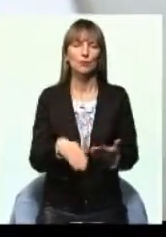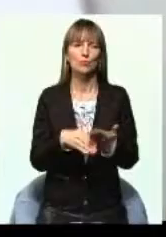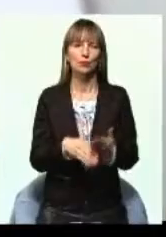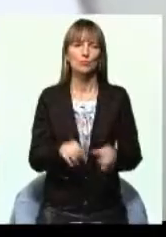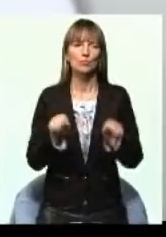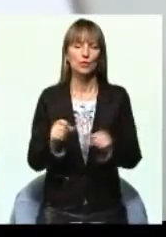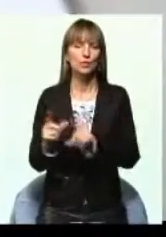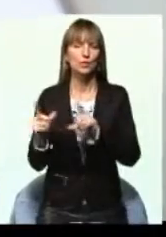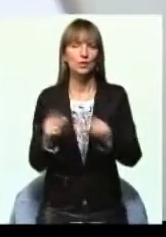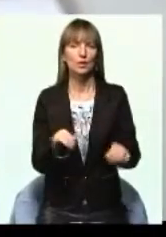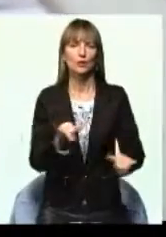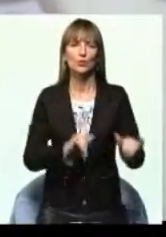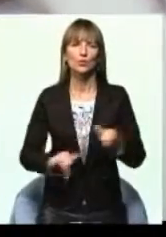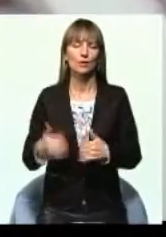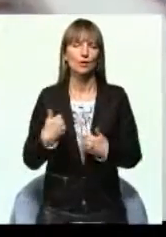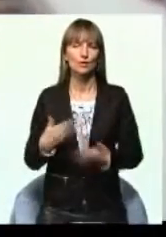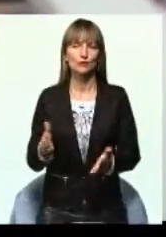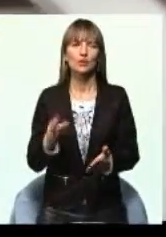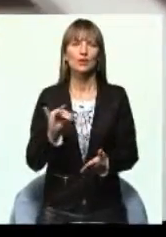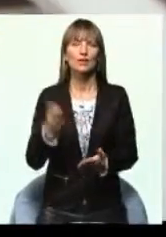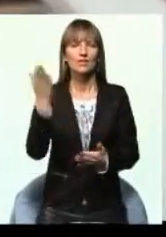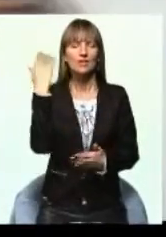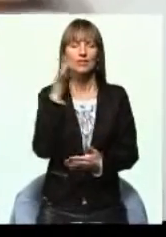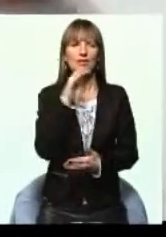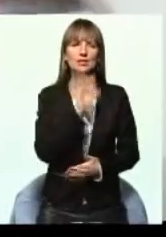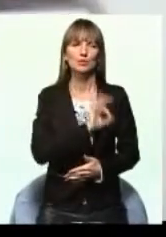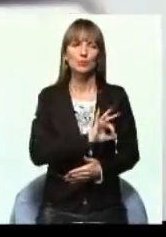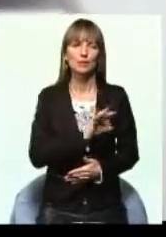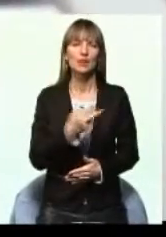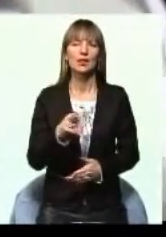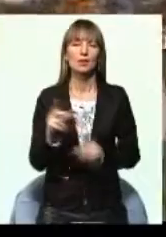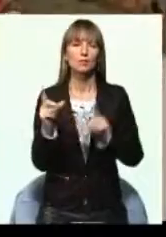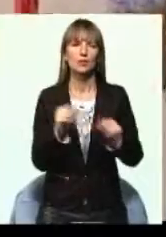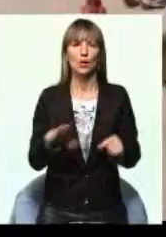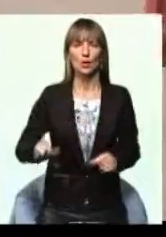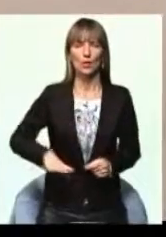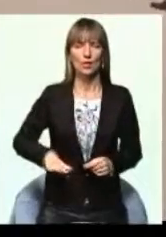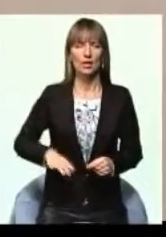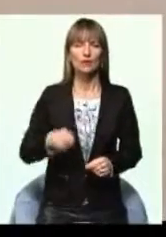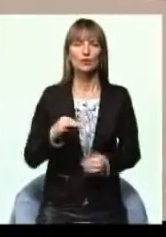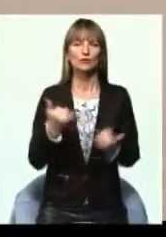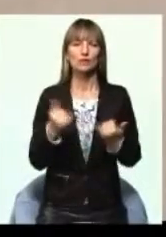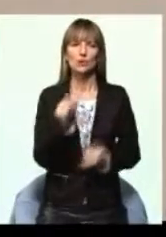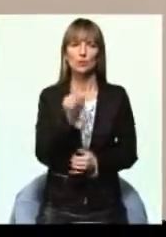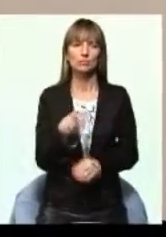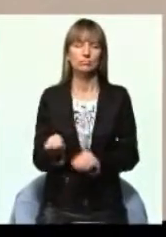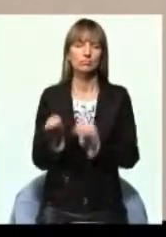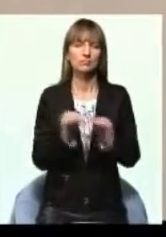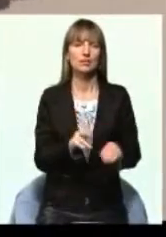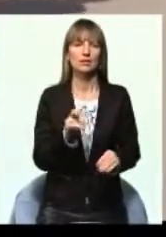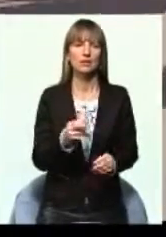можна поїхати куди завгодно. І коли в давні часи використовували для поїздок коней, то з часом людство пересіло